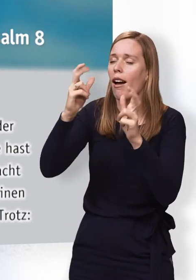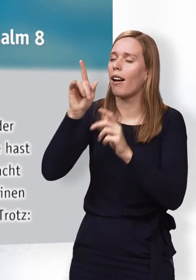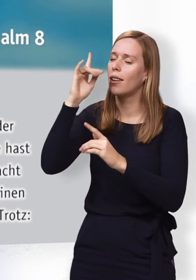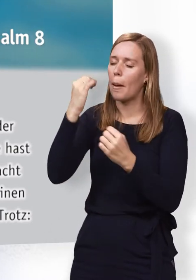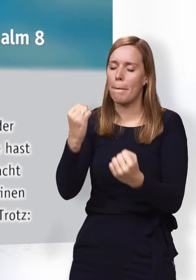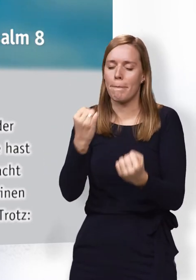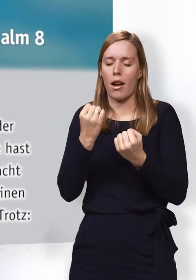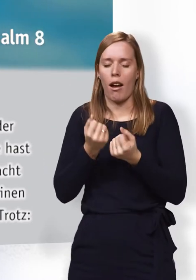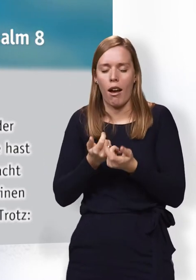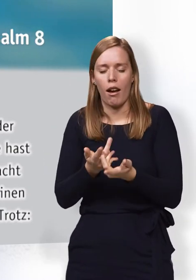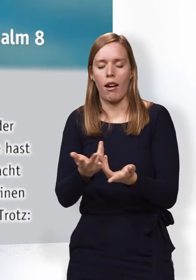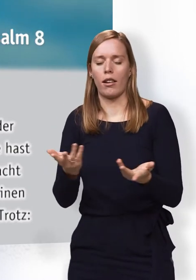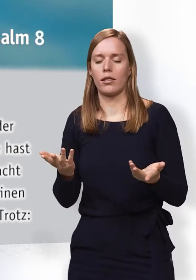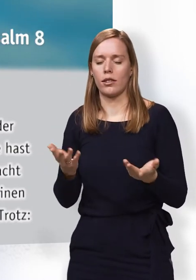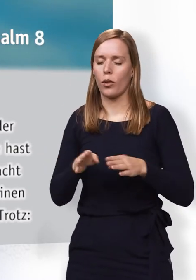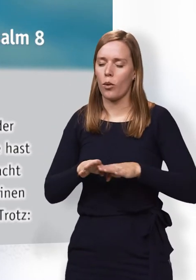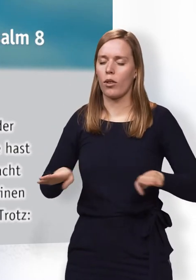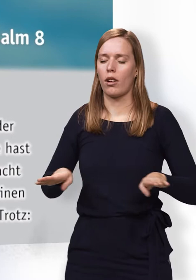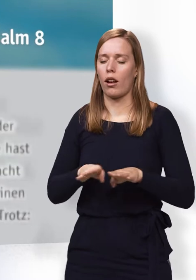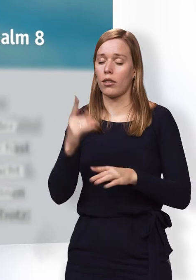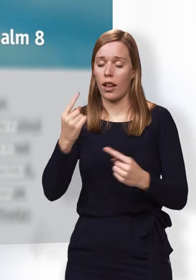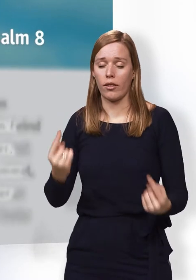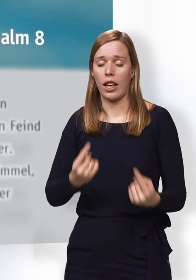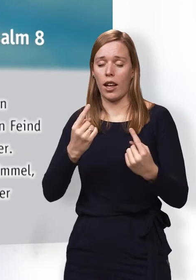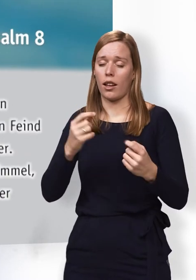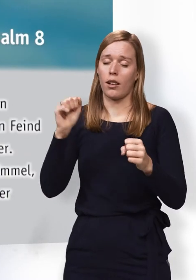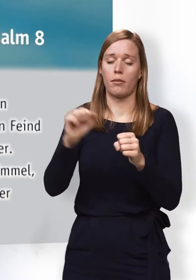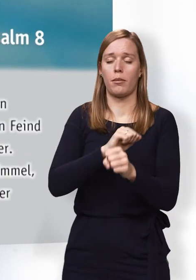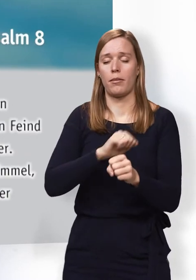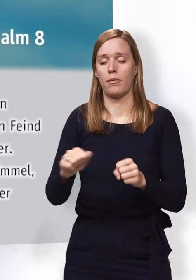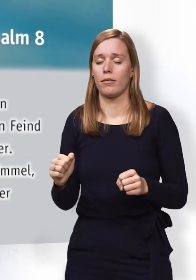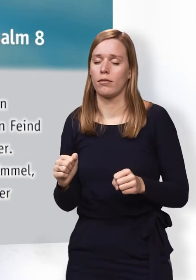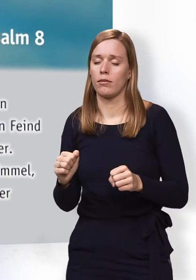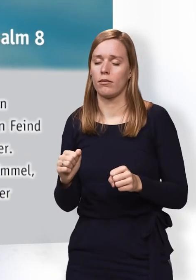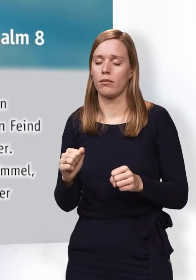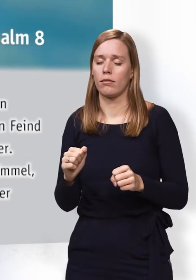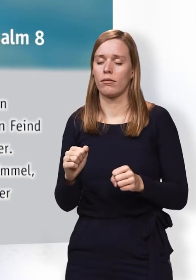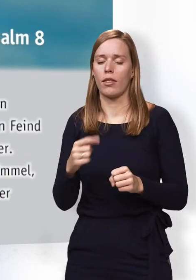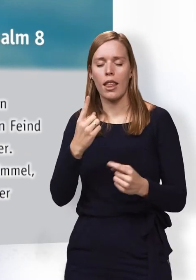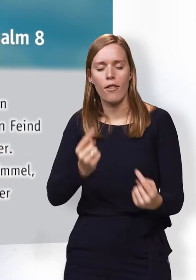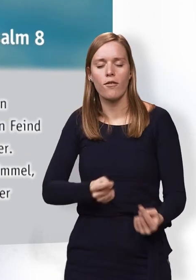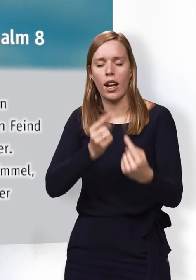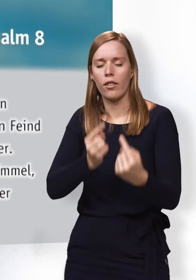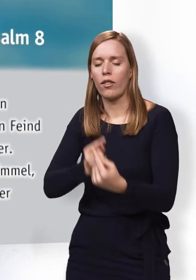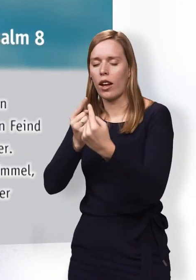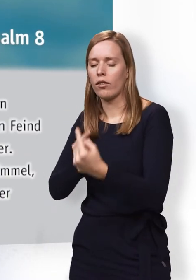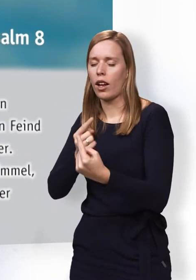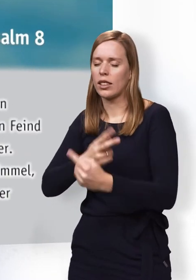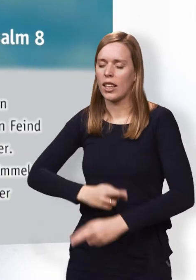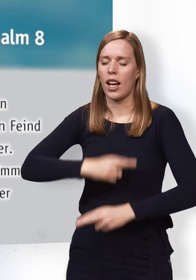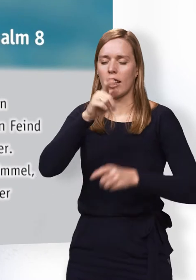Macht begründet, deinen Gegnern zum Trotz, zum Schweigen zu bringen den Feind und den